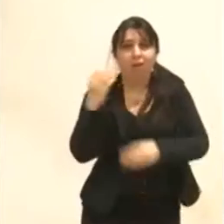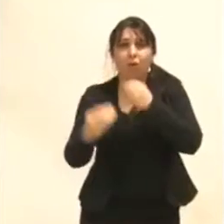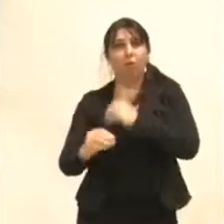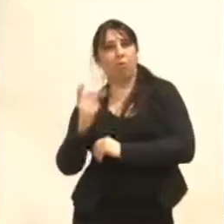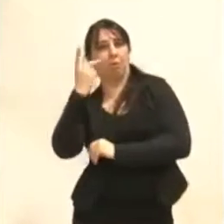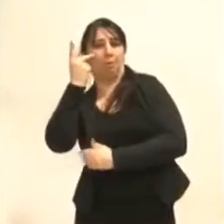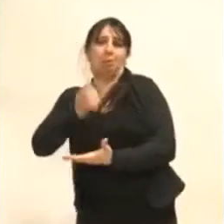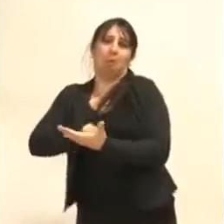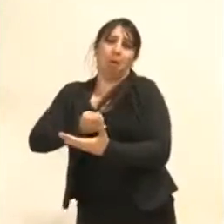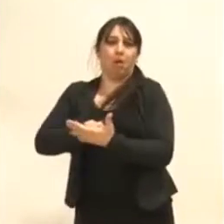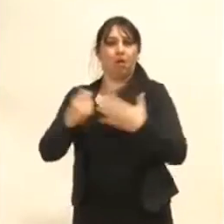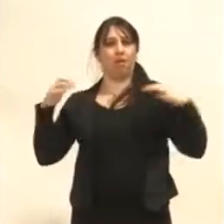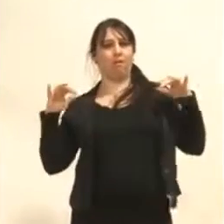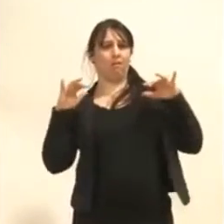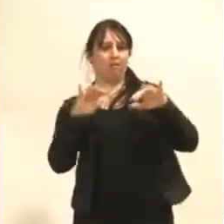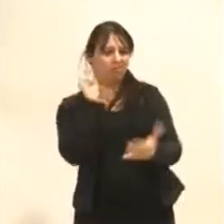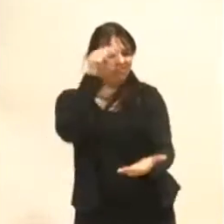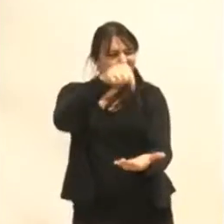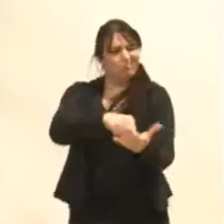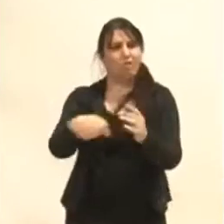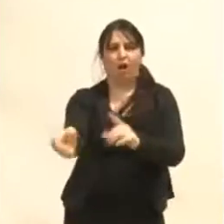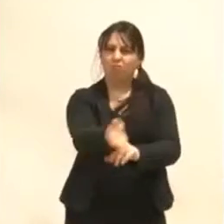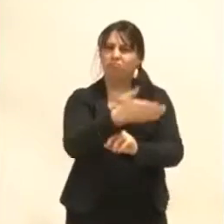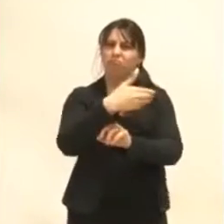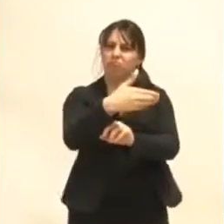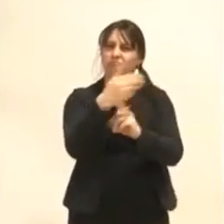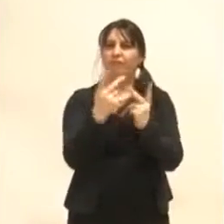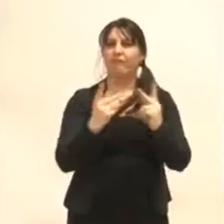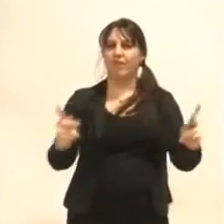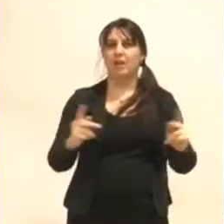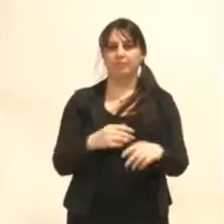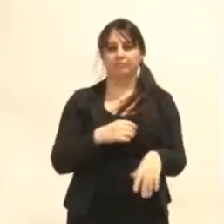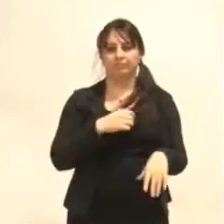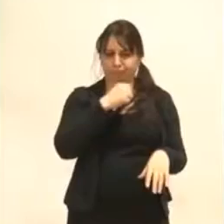place emblématique de notre ville. Alors lorsque nous